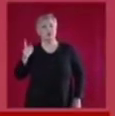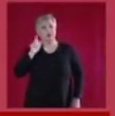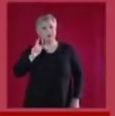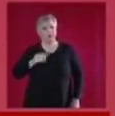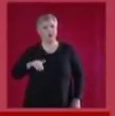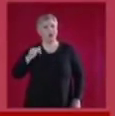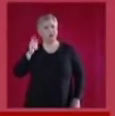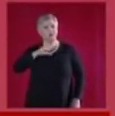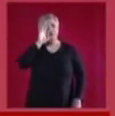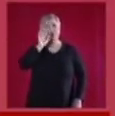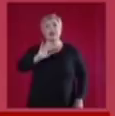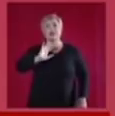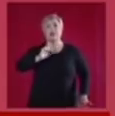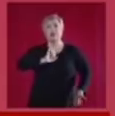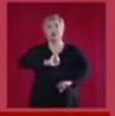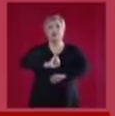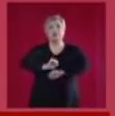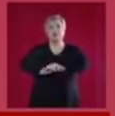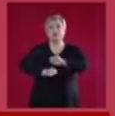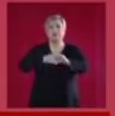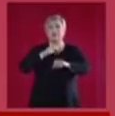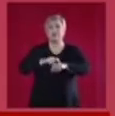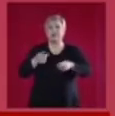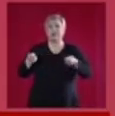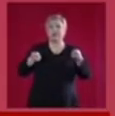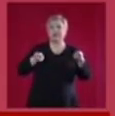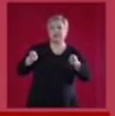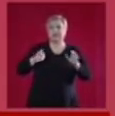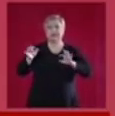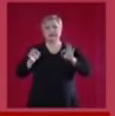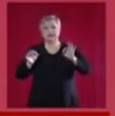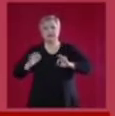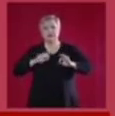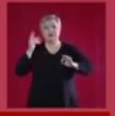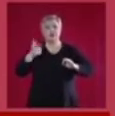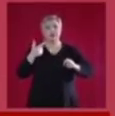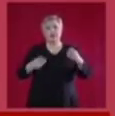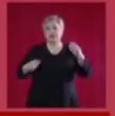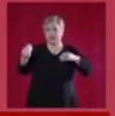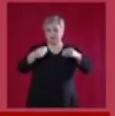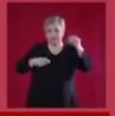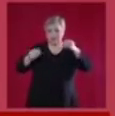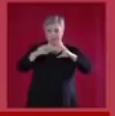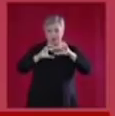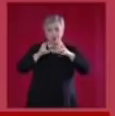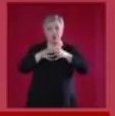τώρα εμείς στρατηγικά να ενώσουμε δηλαδή δυνάμεις